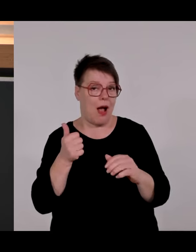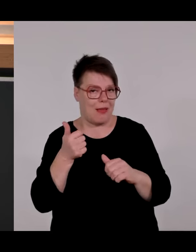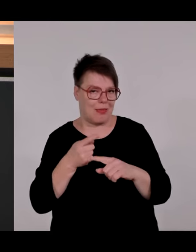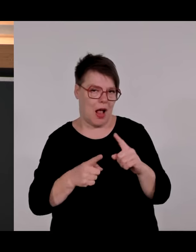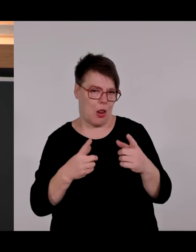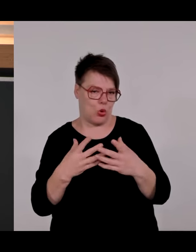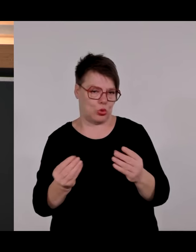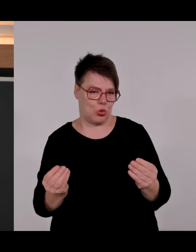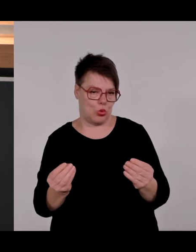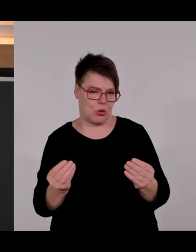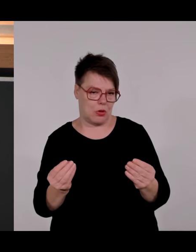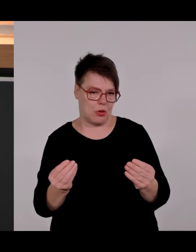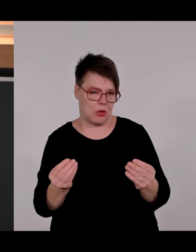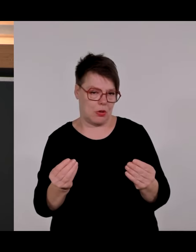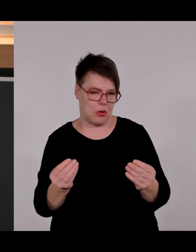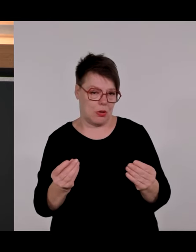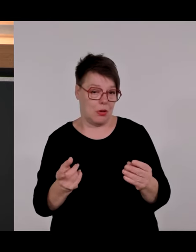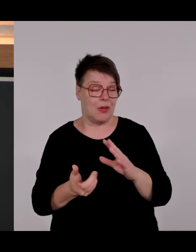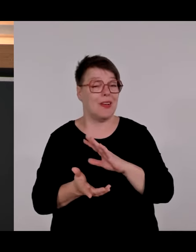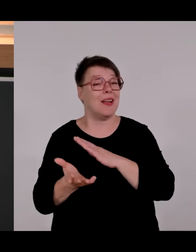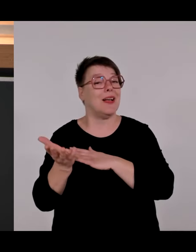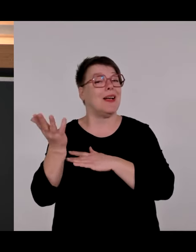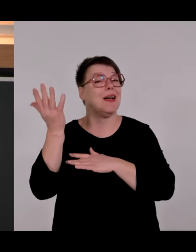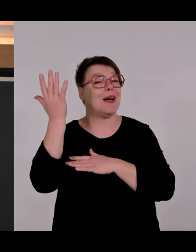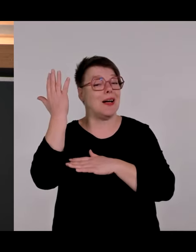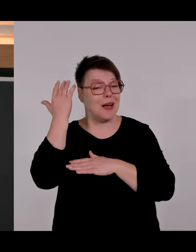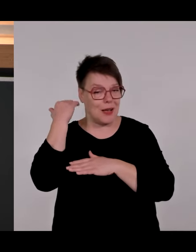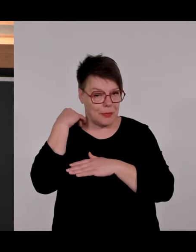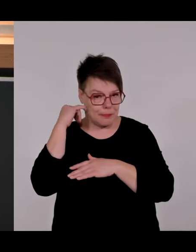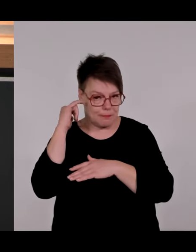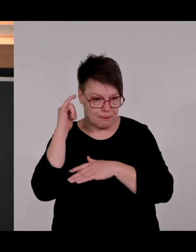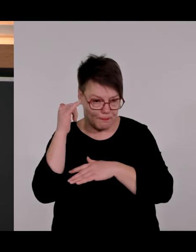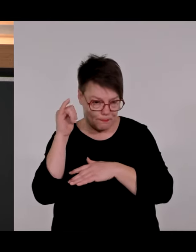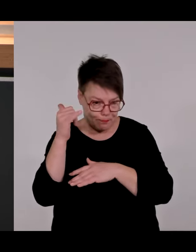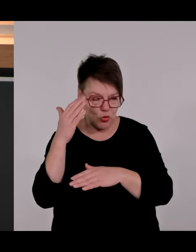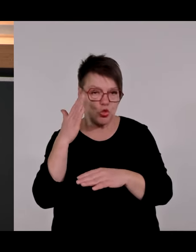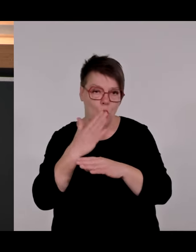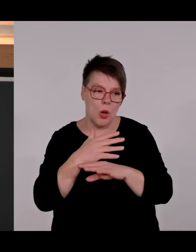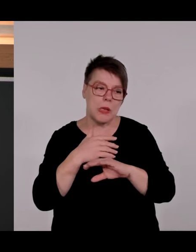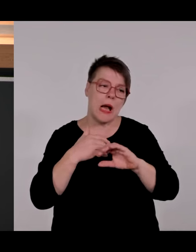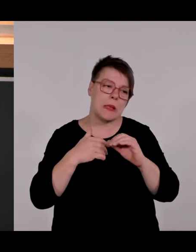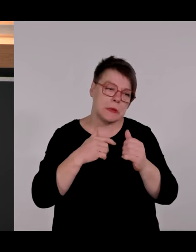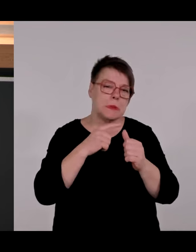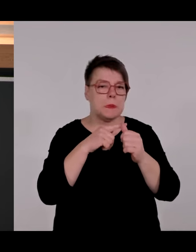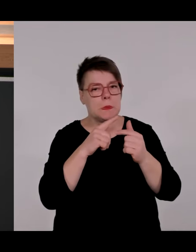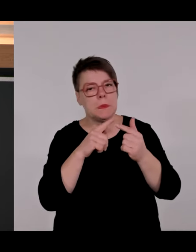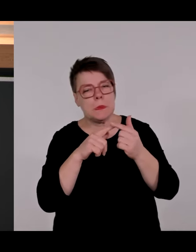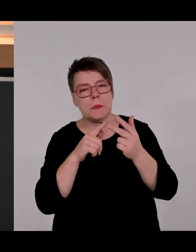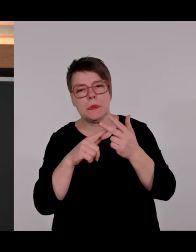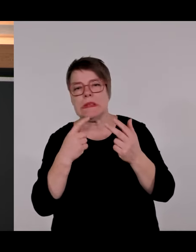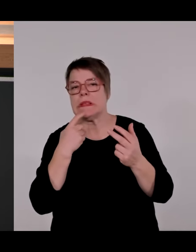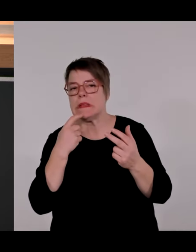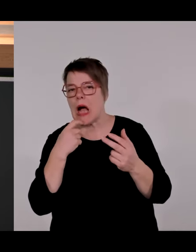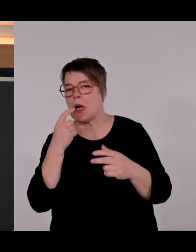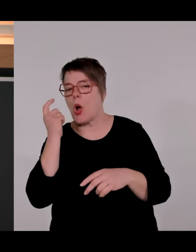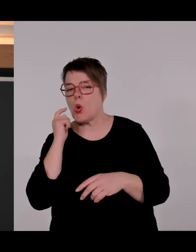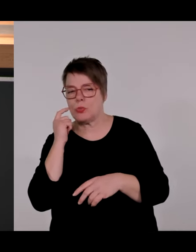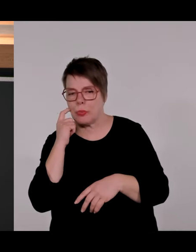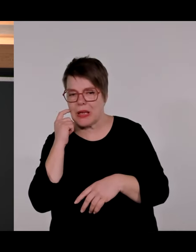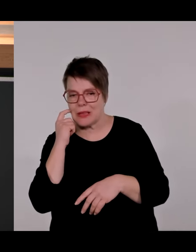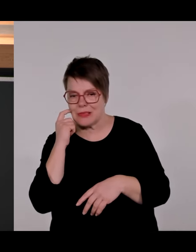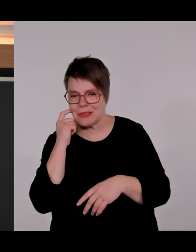ein oder andere ausprobiert. Der ein oder andere Redner, die ein oder andere Rednerin haben das angesprochen. Es